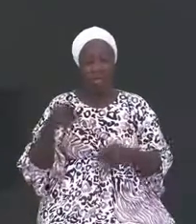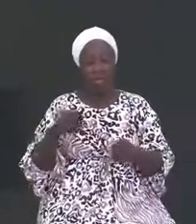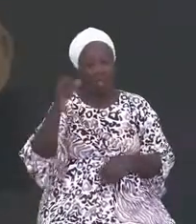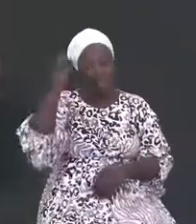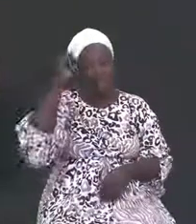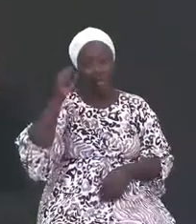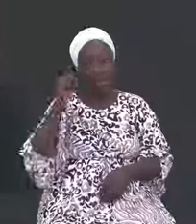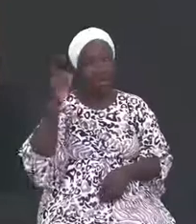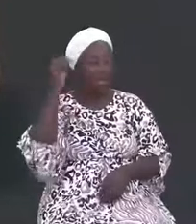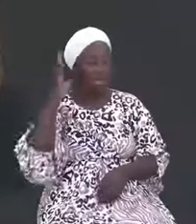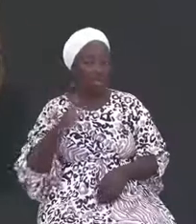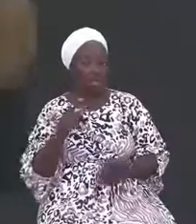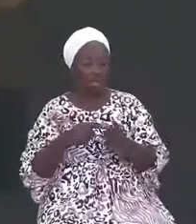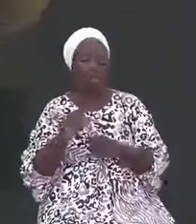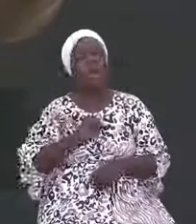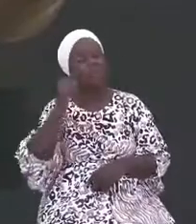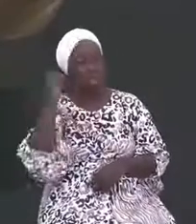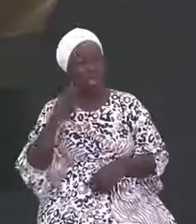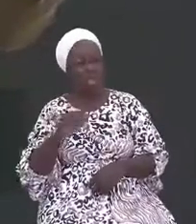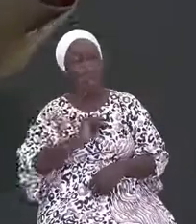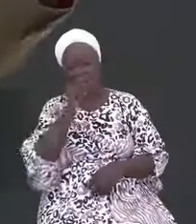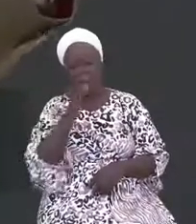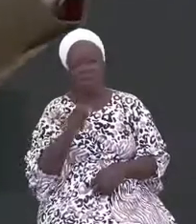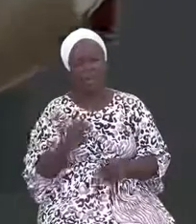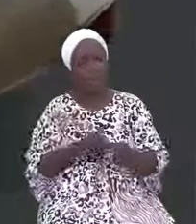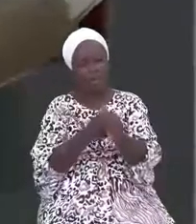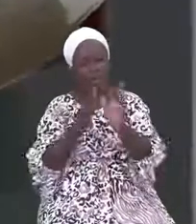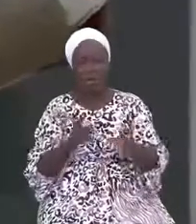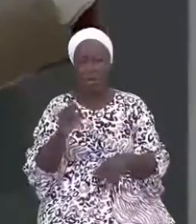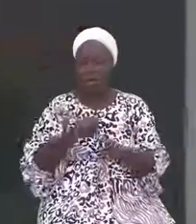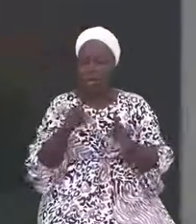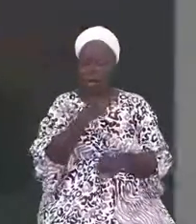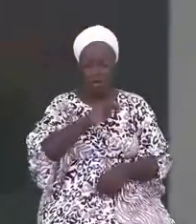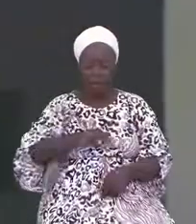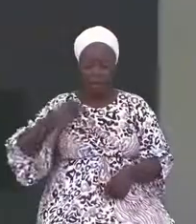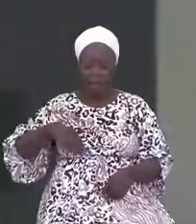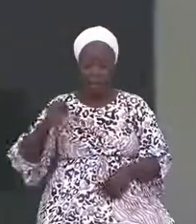je comprends, moi je suis un apôtre, et vous êtes membre de l'Église, et